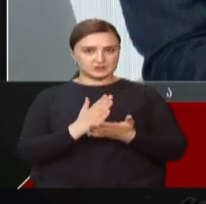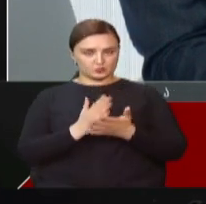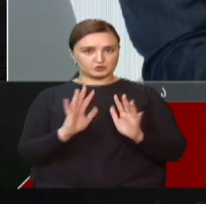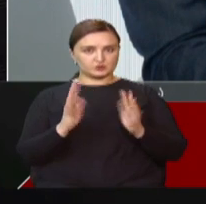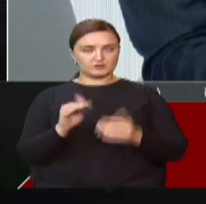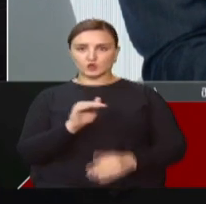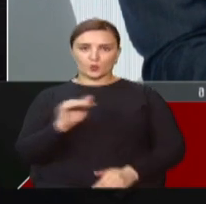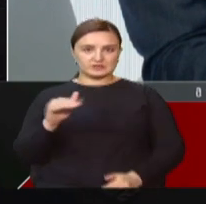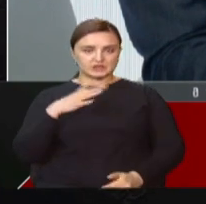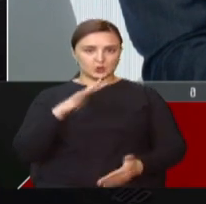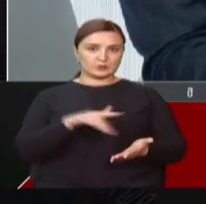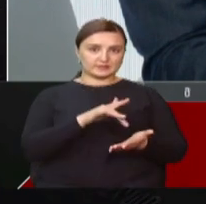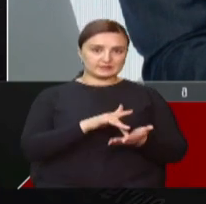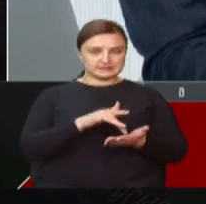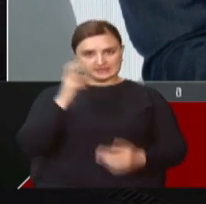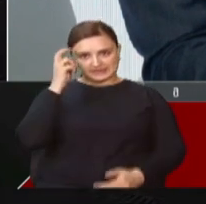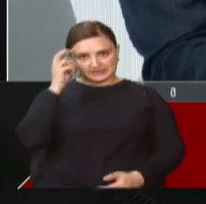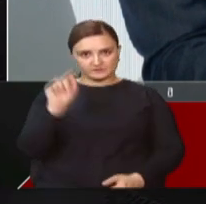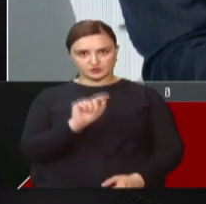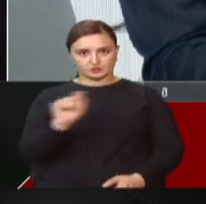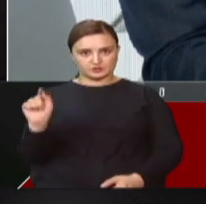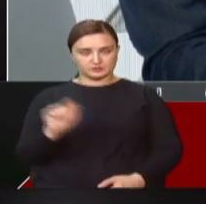შემთხვევაში ოფიციალურ თბილისსა და კიევს შორის?